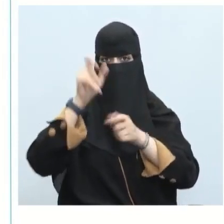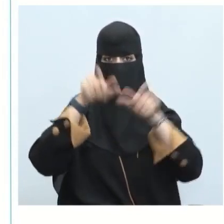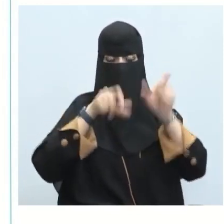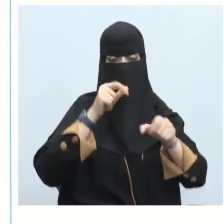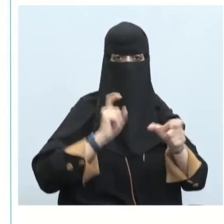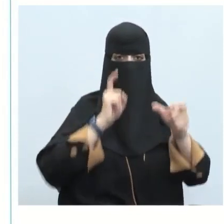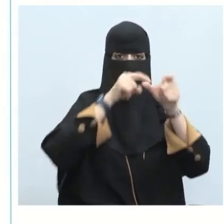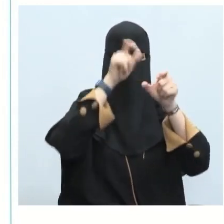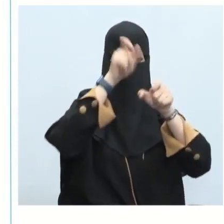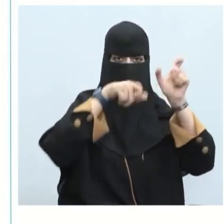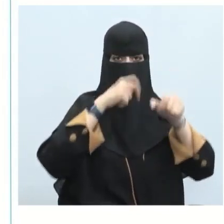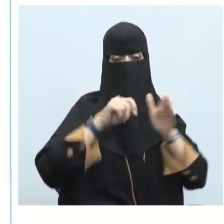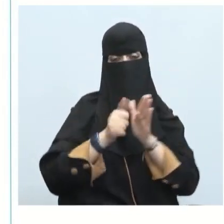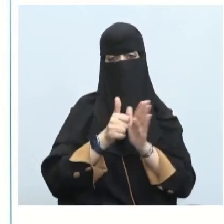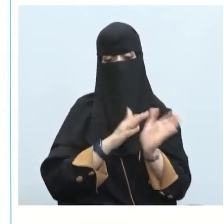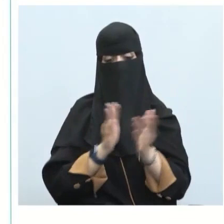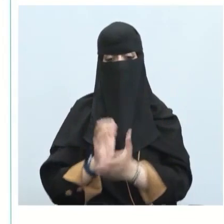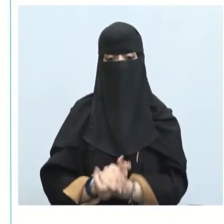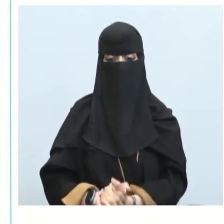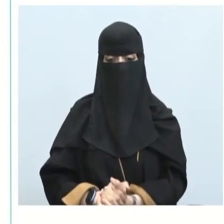الى جمهور جديد